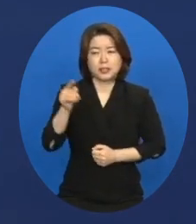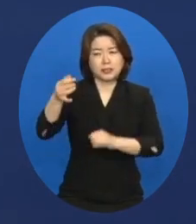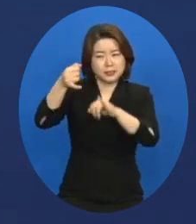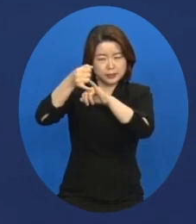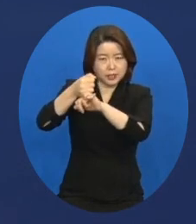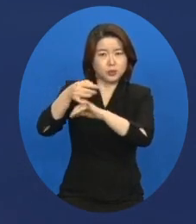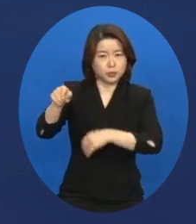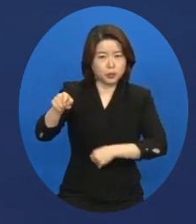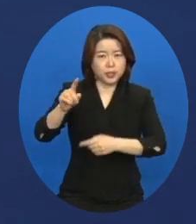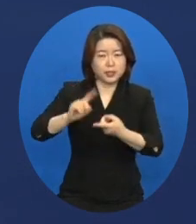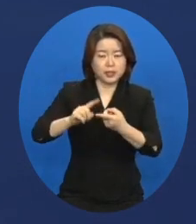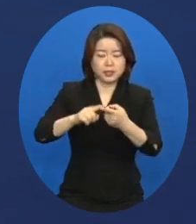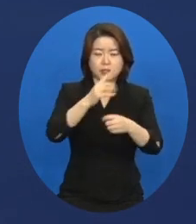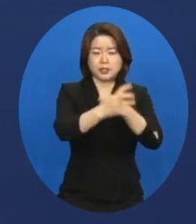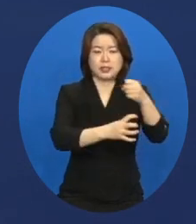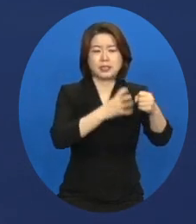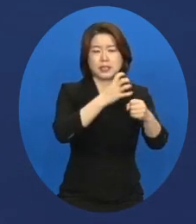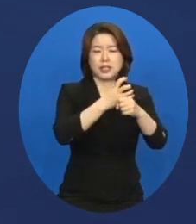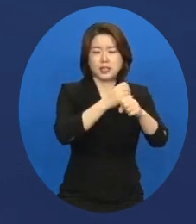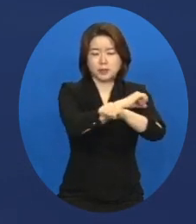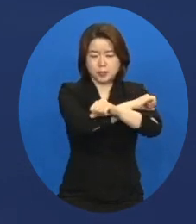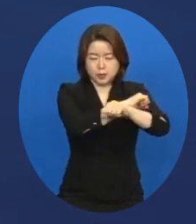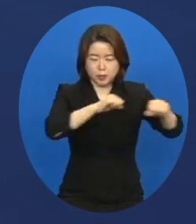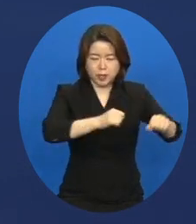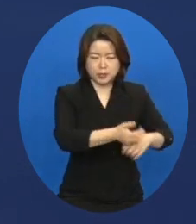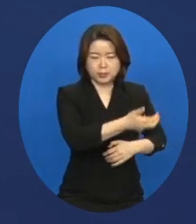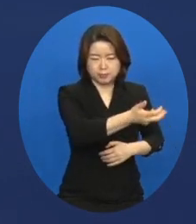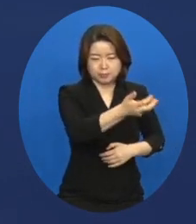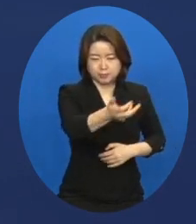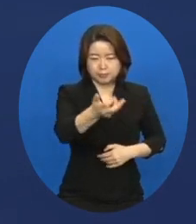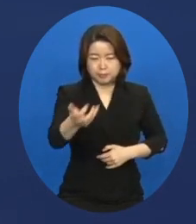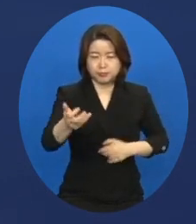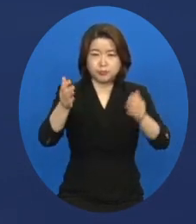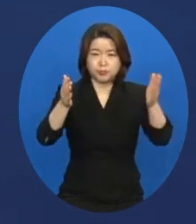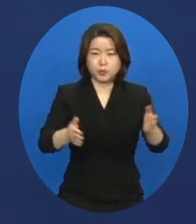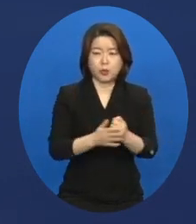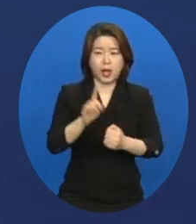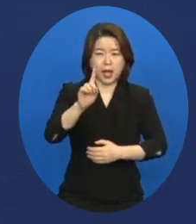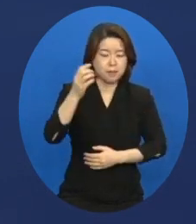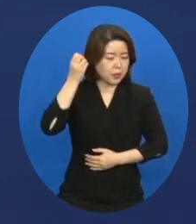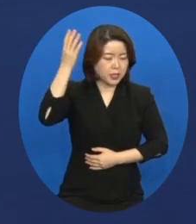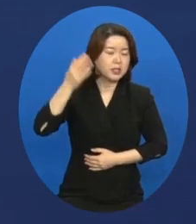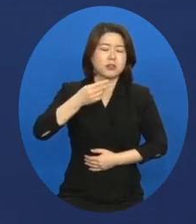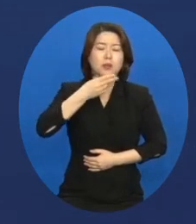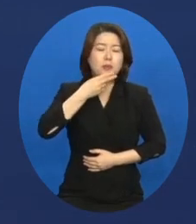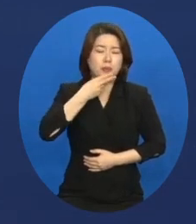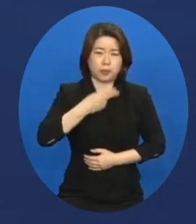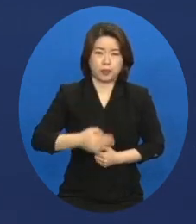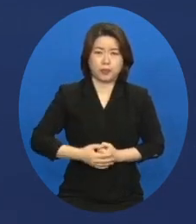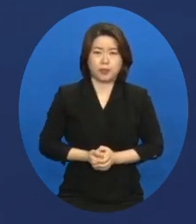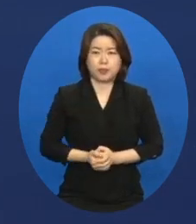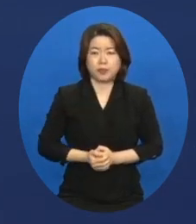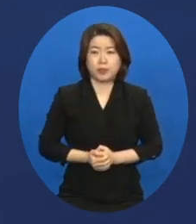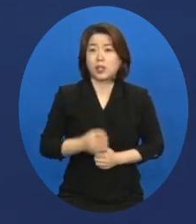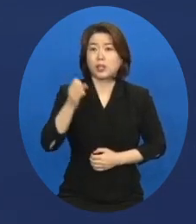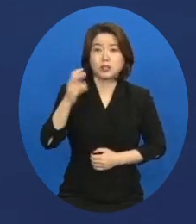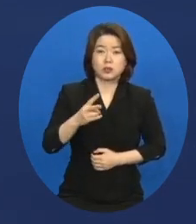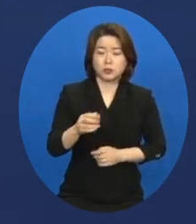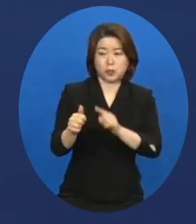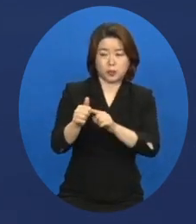약속을 40년 광야길을 걷는 동안에 한 번도 잊지 않았습니다. 그리고